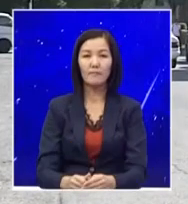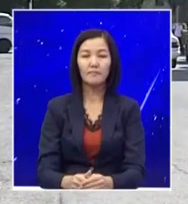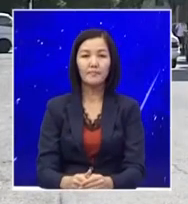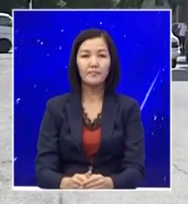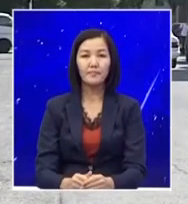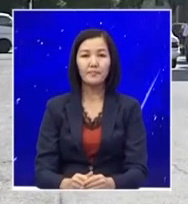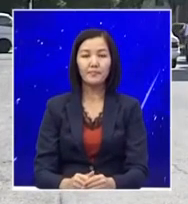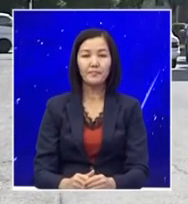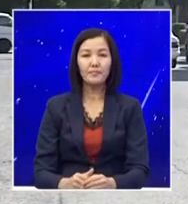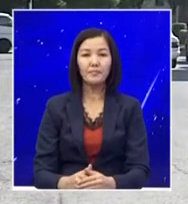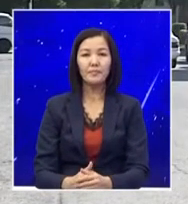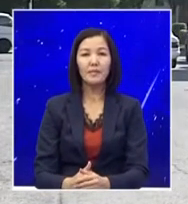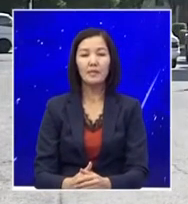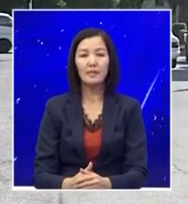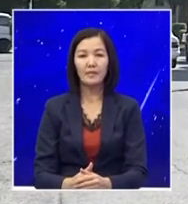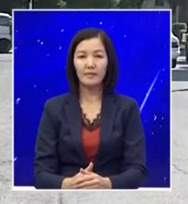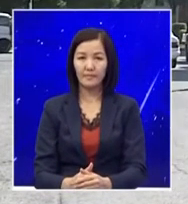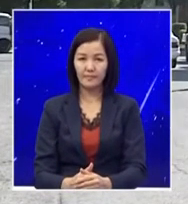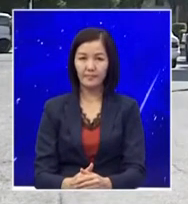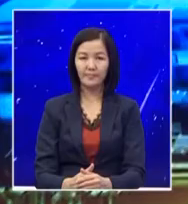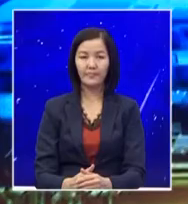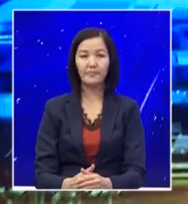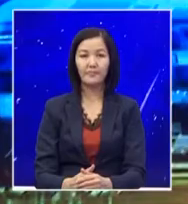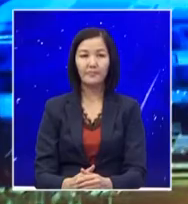Несіпекова, Ғабит Қабдрахманов, Жетісу телеарнасы.